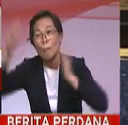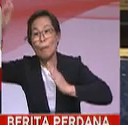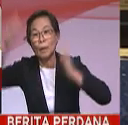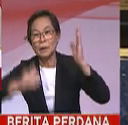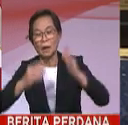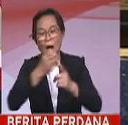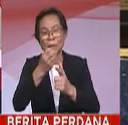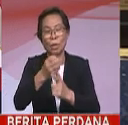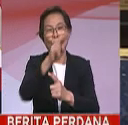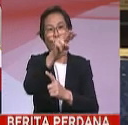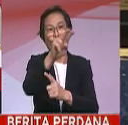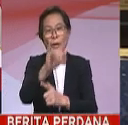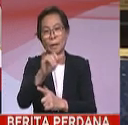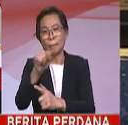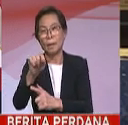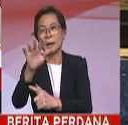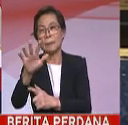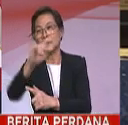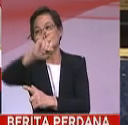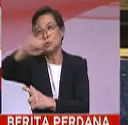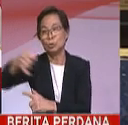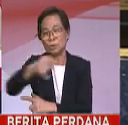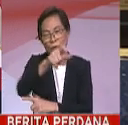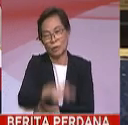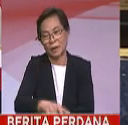atau 26.5 juta.